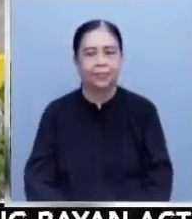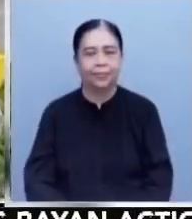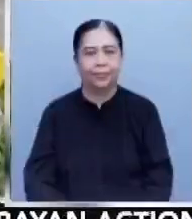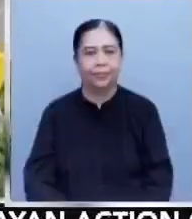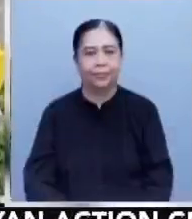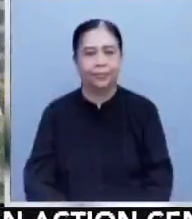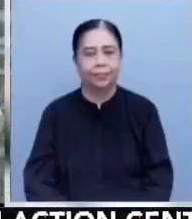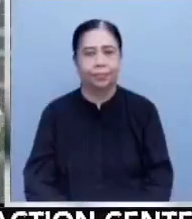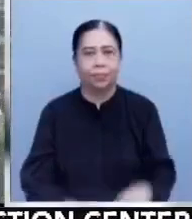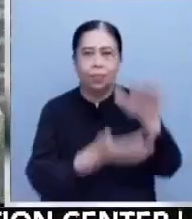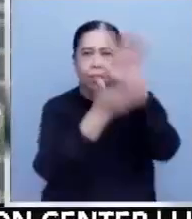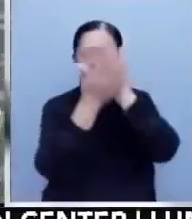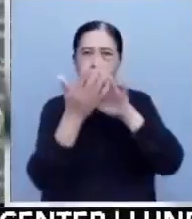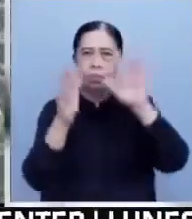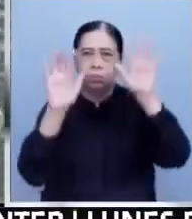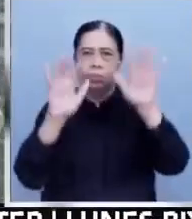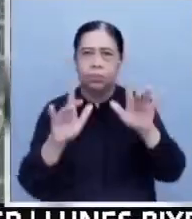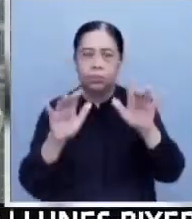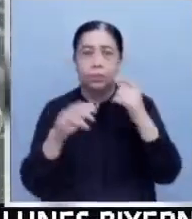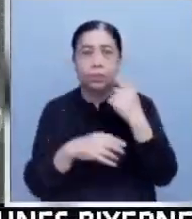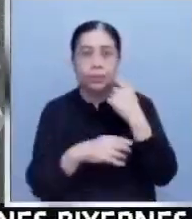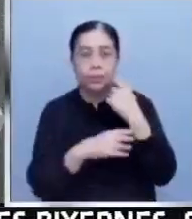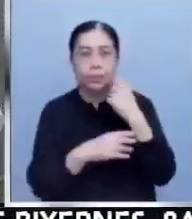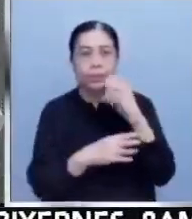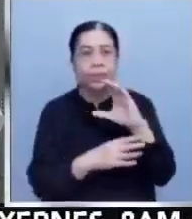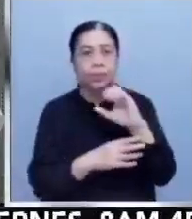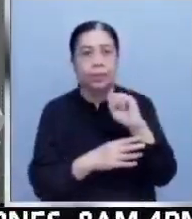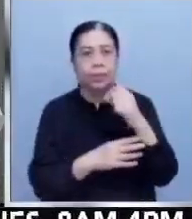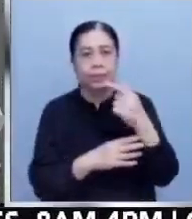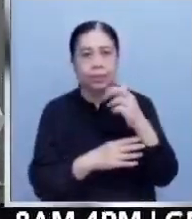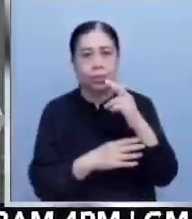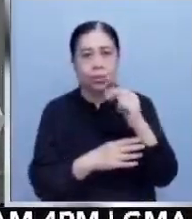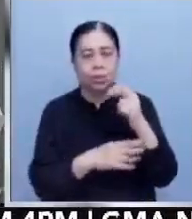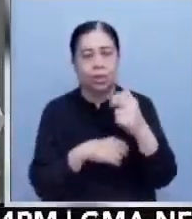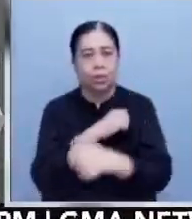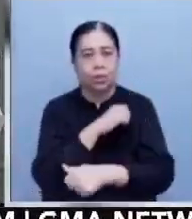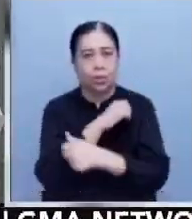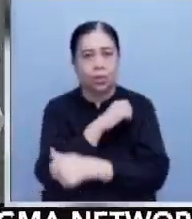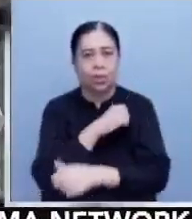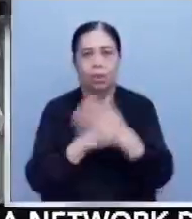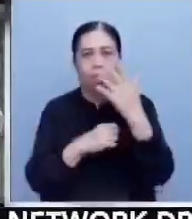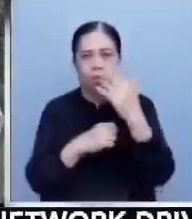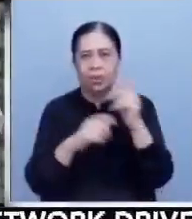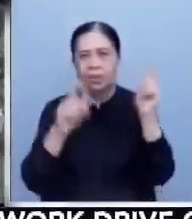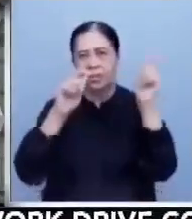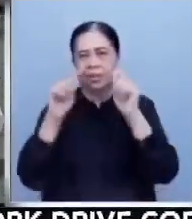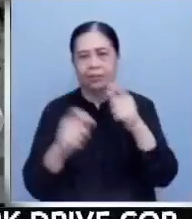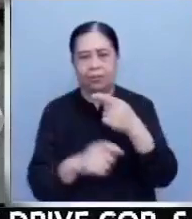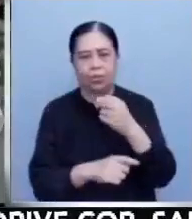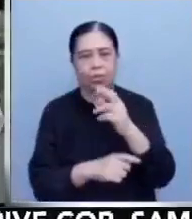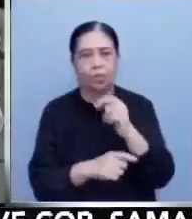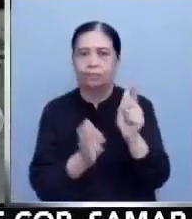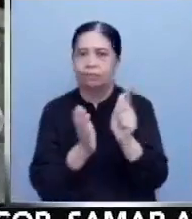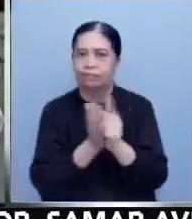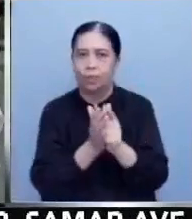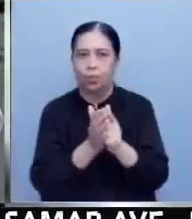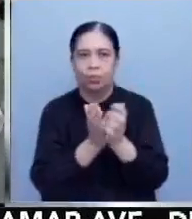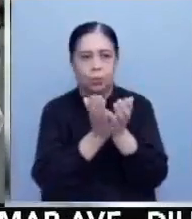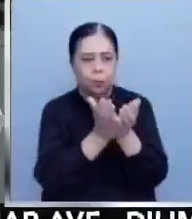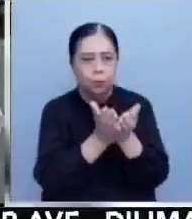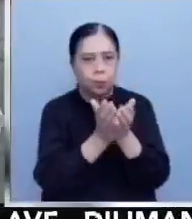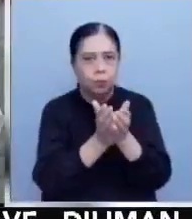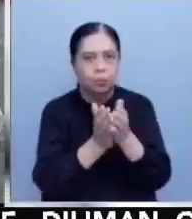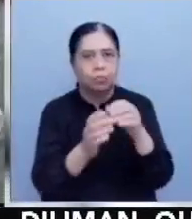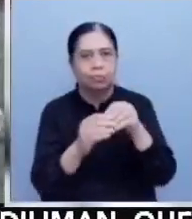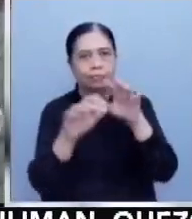Makulimlim at maambo naman kanina sa Kasiguran Aurora. Dahil sa bagyong Guring, bawal munang maglayag doon, pati iba pang mga aktibidad sa